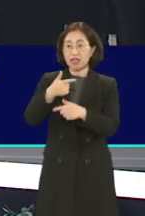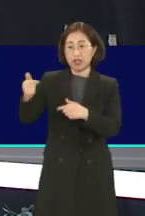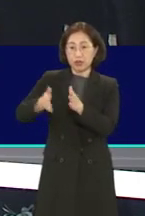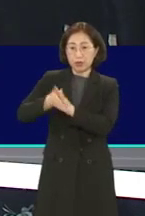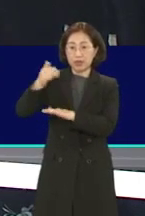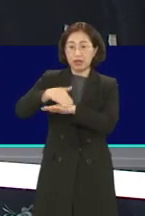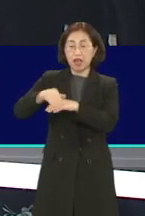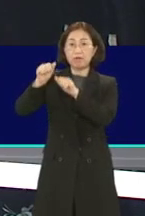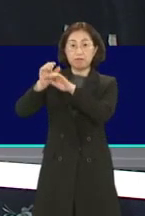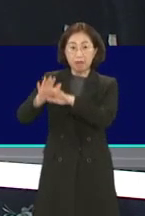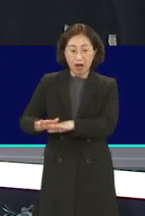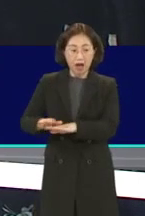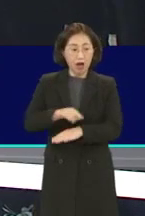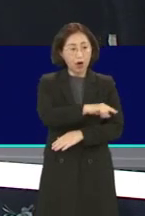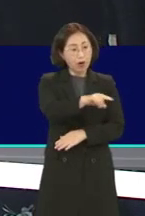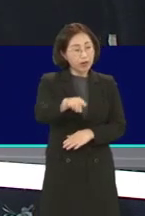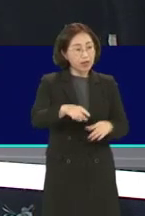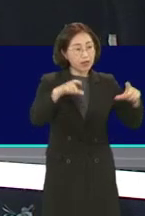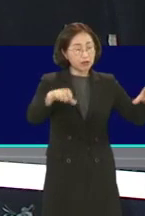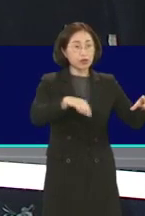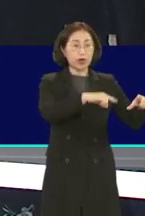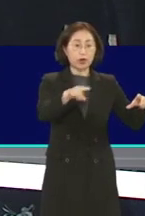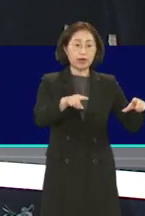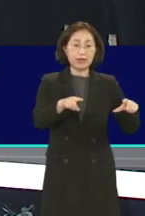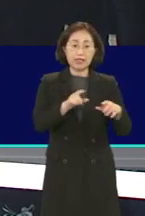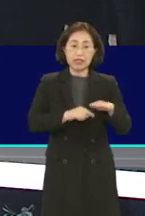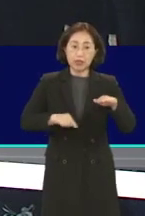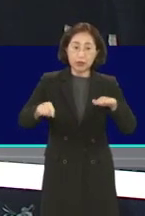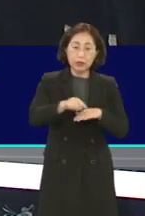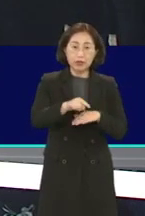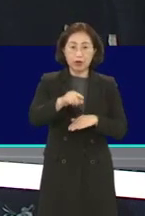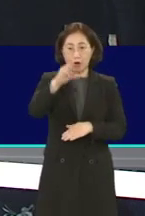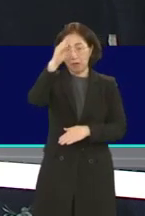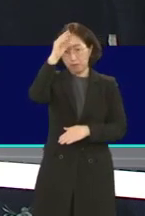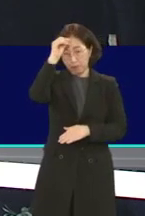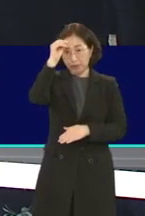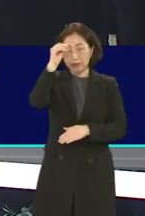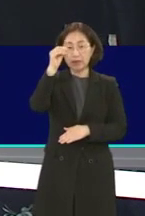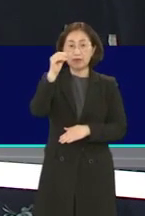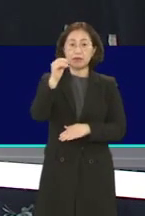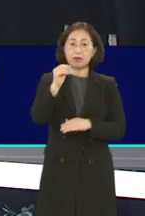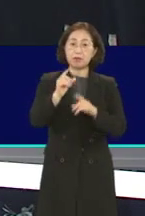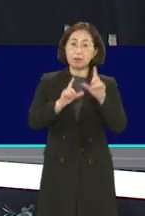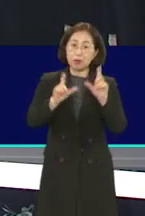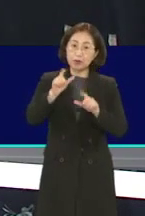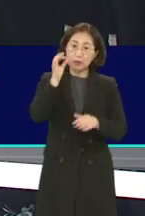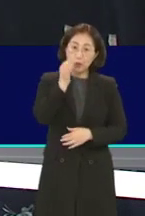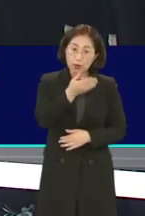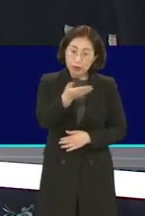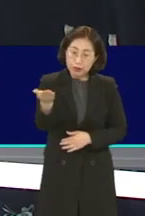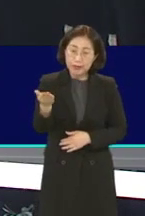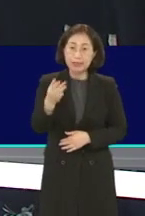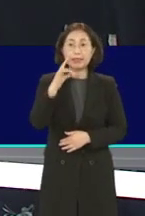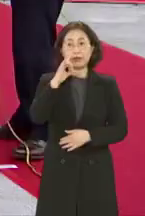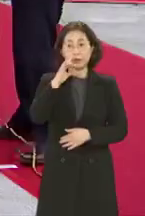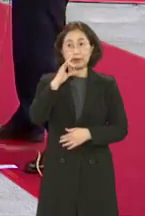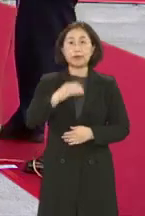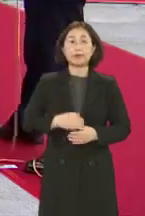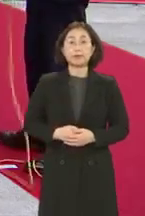메가시티 구상이 지역 균형 발전의 선도적 모델로 자리매김할지 관심이 쏠립니다. 이수복 기자의 보도입니다.